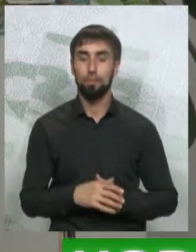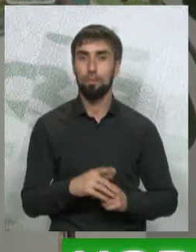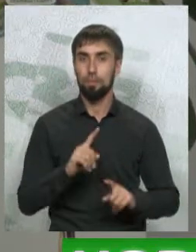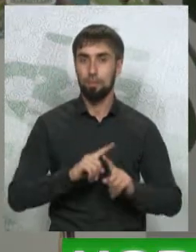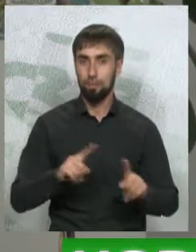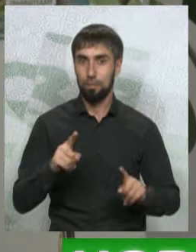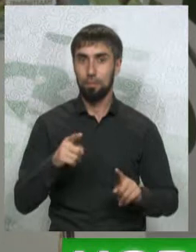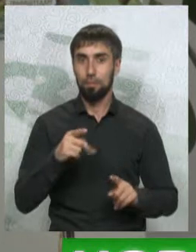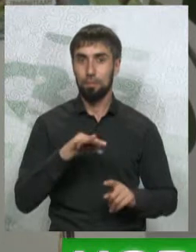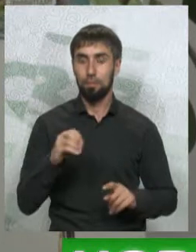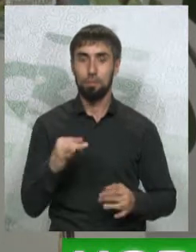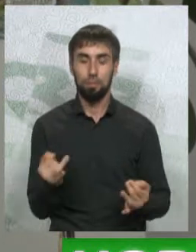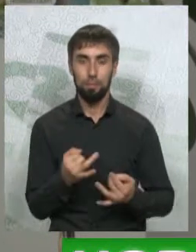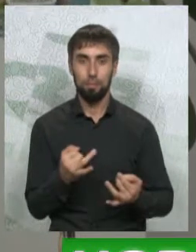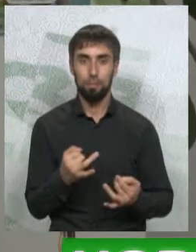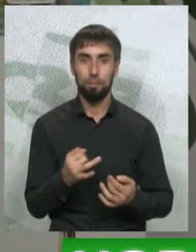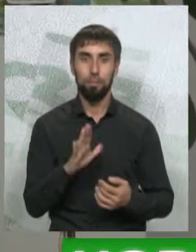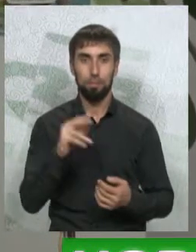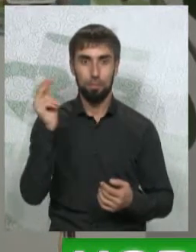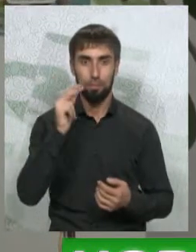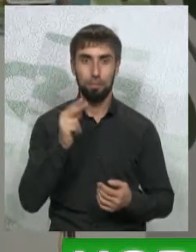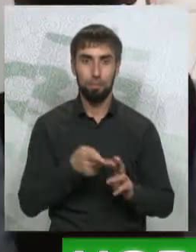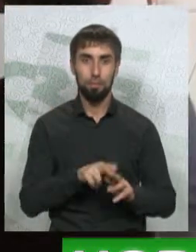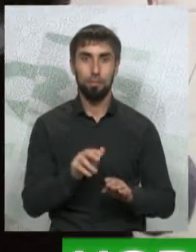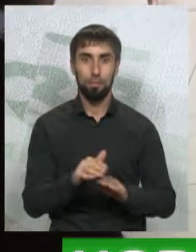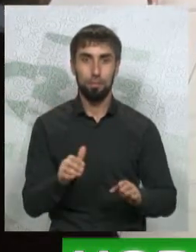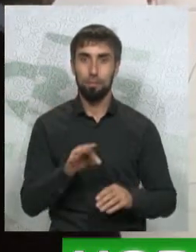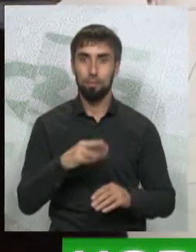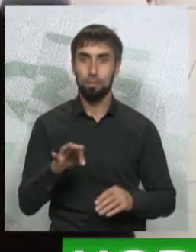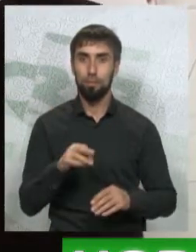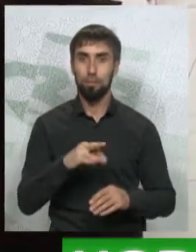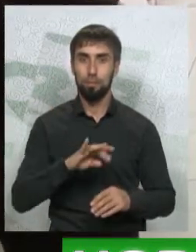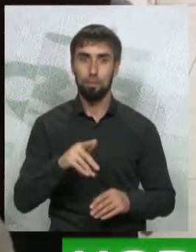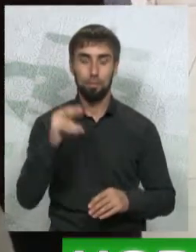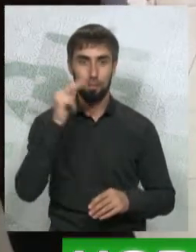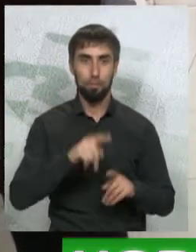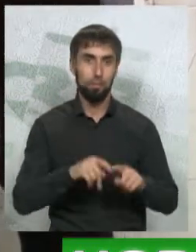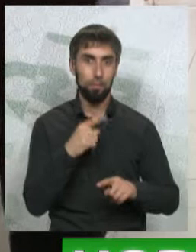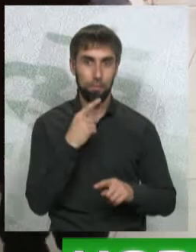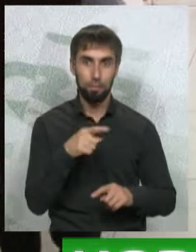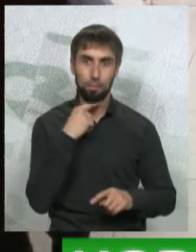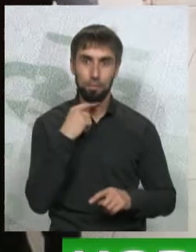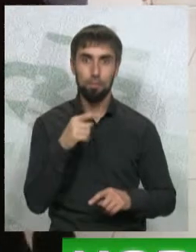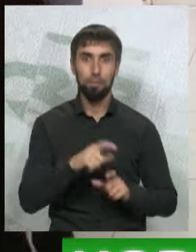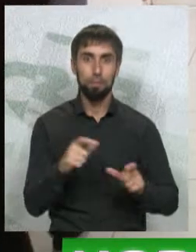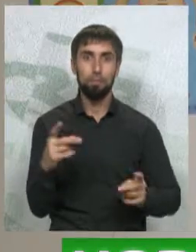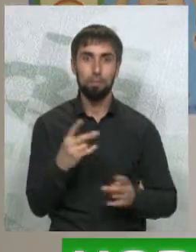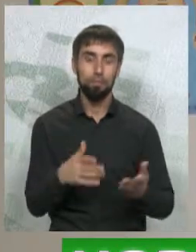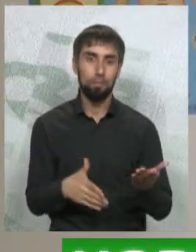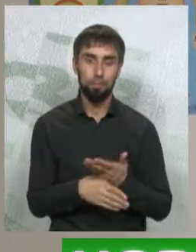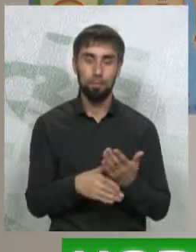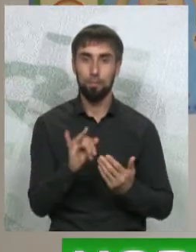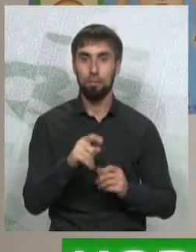разнообразие все-таки порождает интерес в изучении. Это для детей. Помимо прописей в изучении родного ингушского, школьникам должны помочь